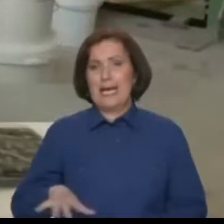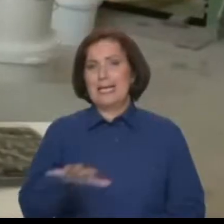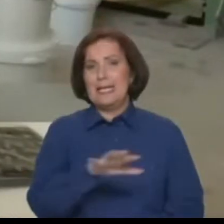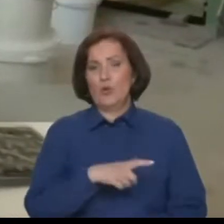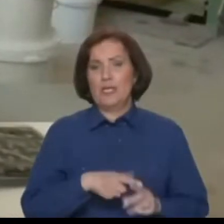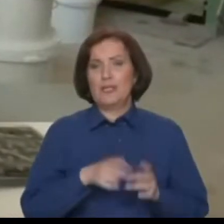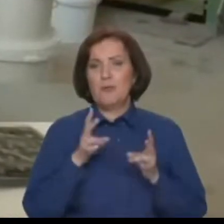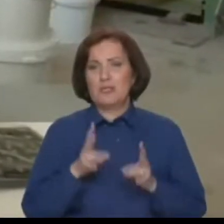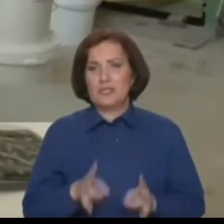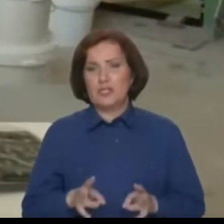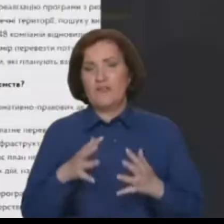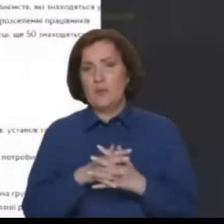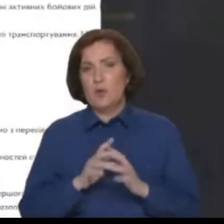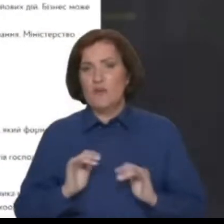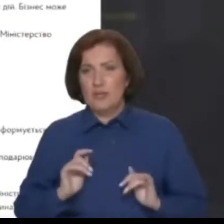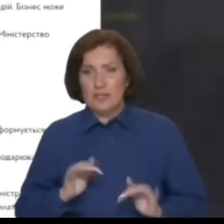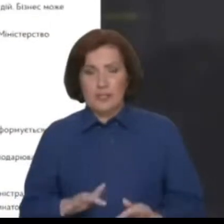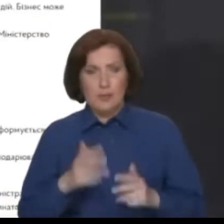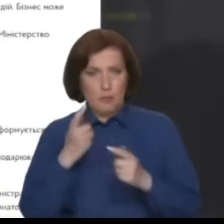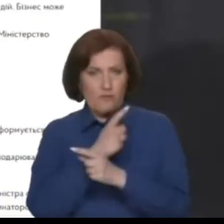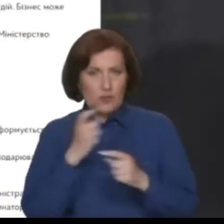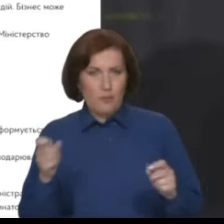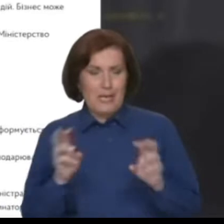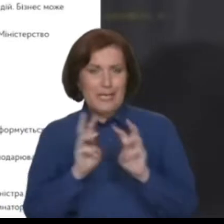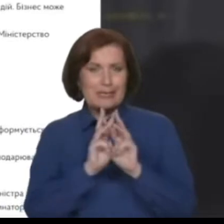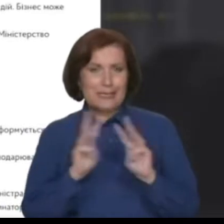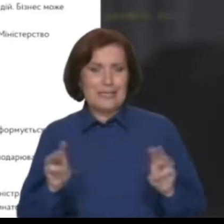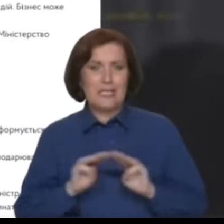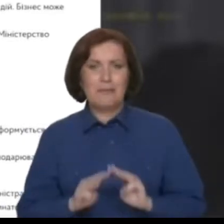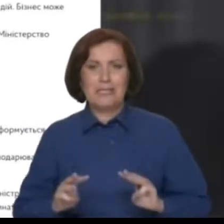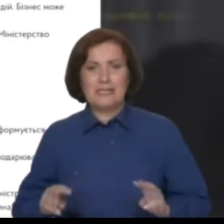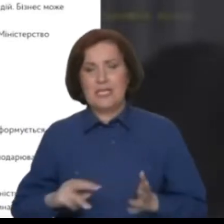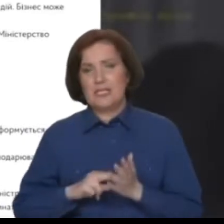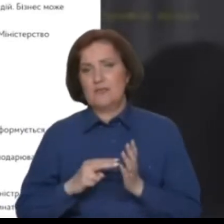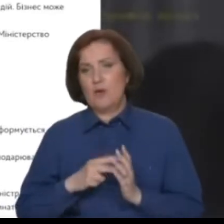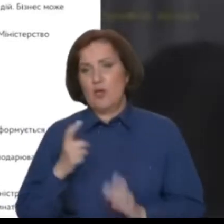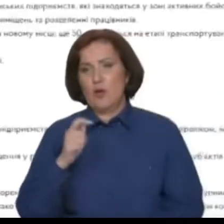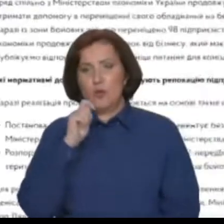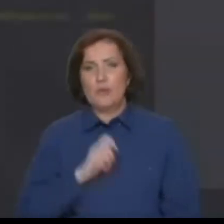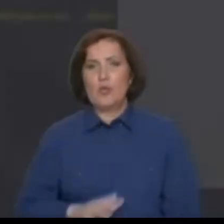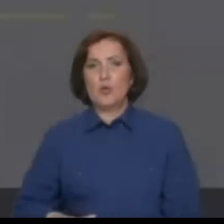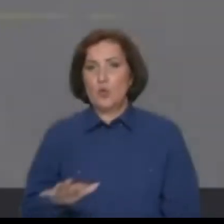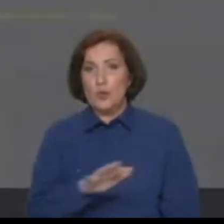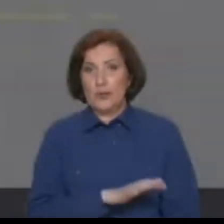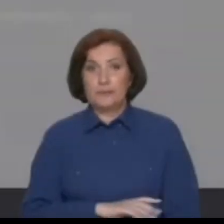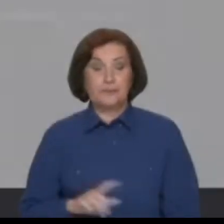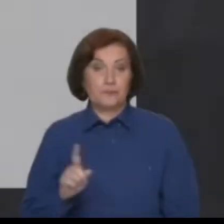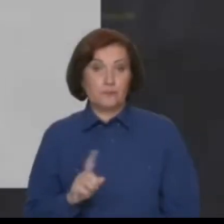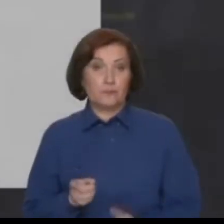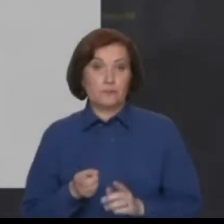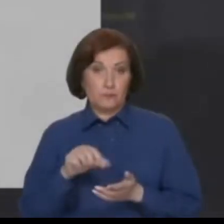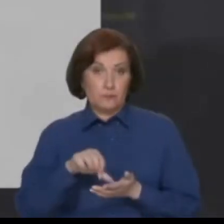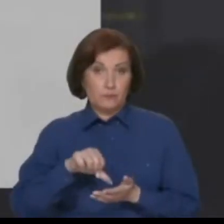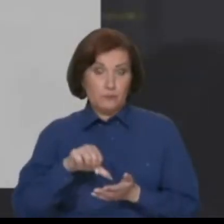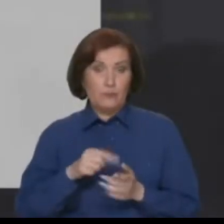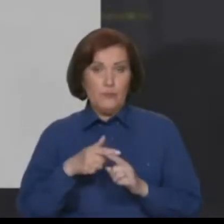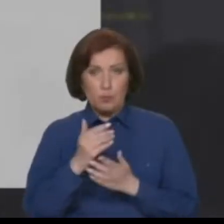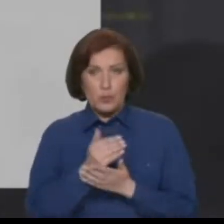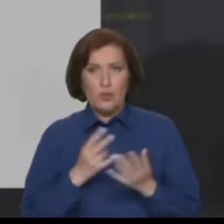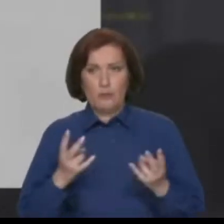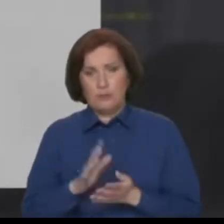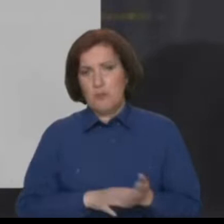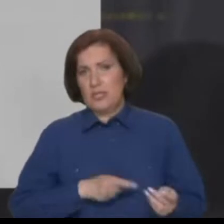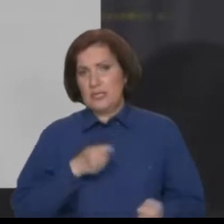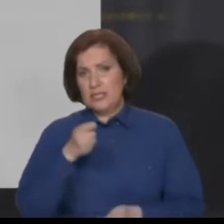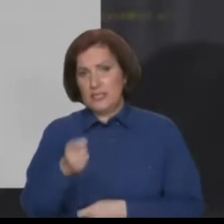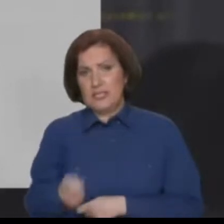які постраждали від бойових дій. Про це повідомляють на сайті Міністерства економіки України. Для того, аби стати учасником програми, потрібно